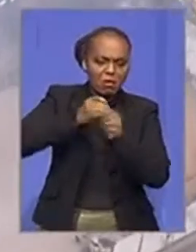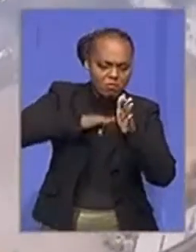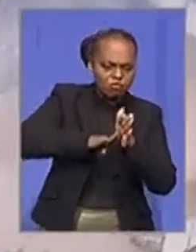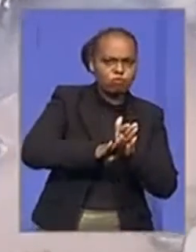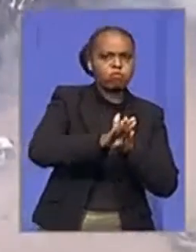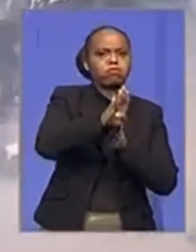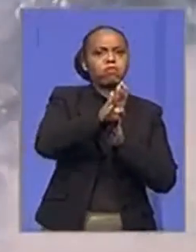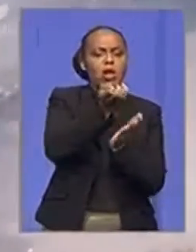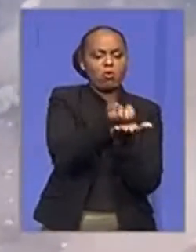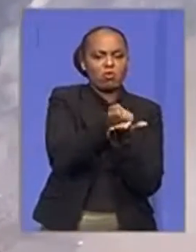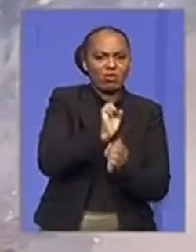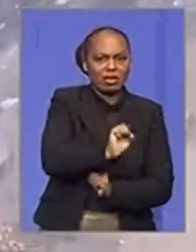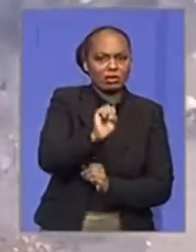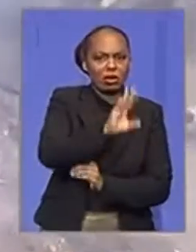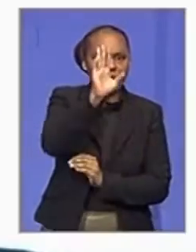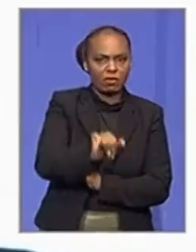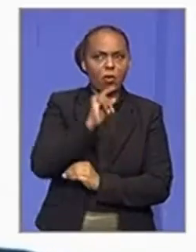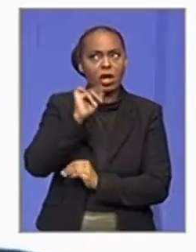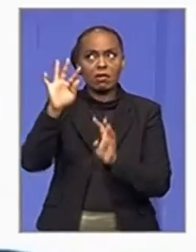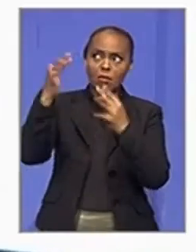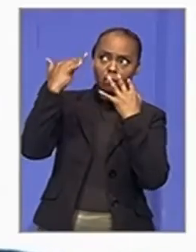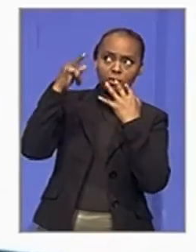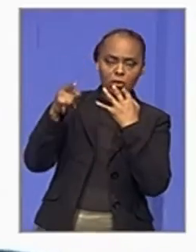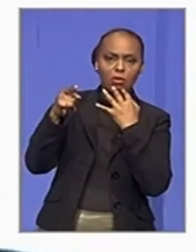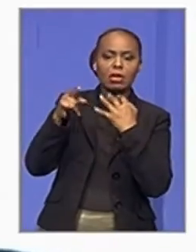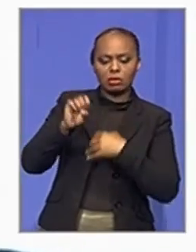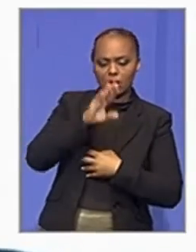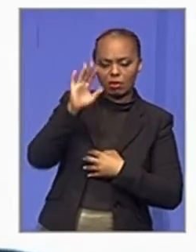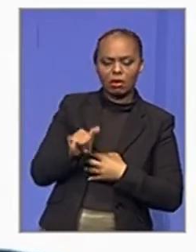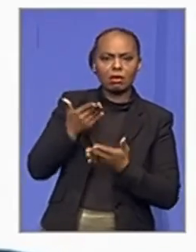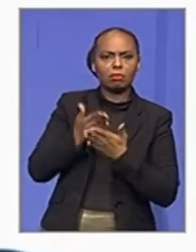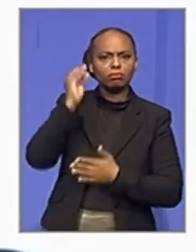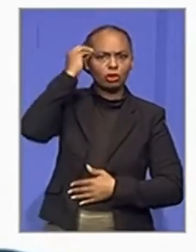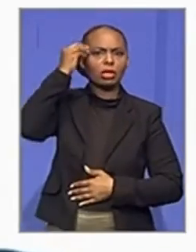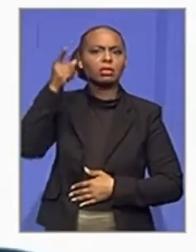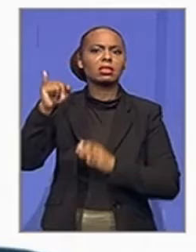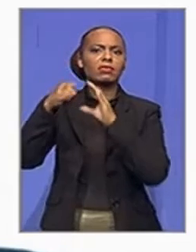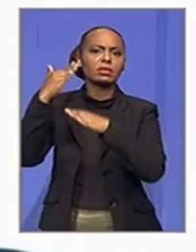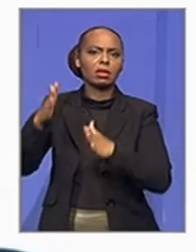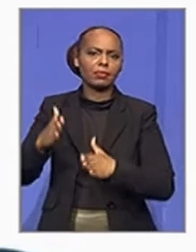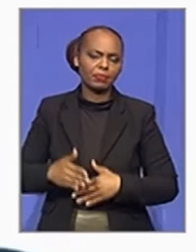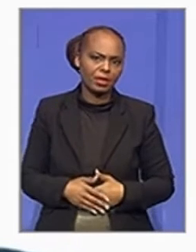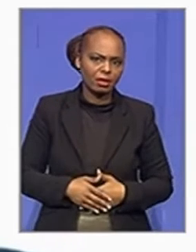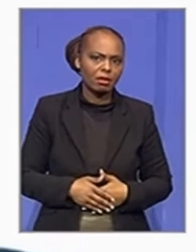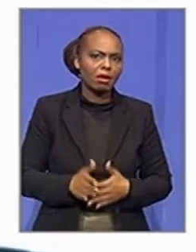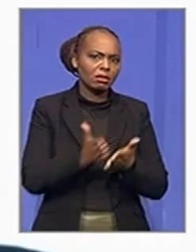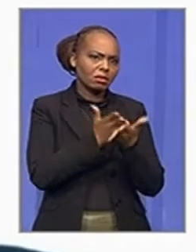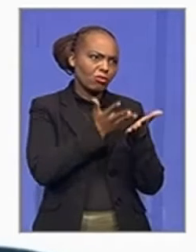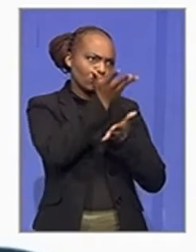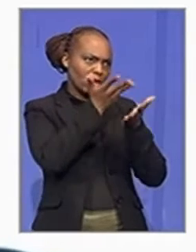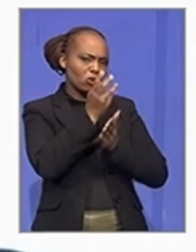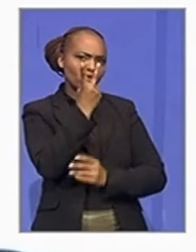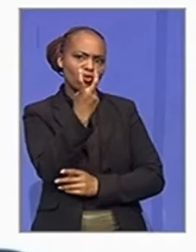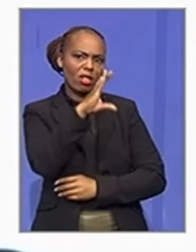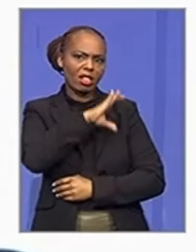go ka itumedisa babeeletsi. Our assessment, and from those that we are engaging, I mean, I already have 2 clients,